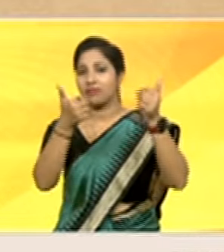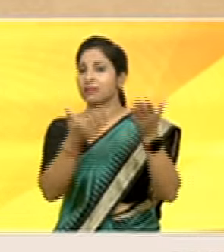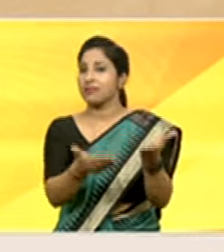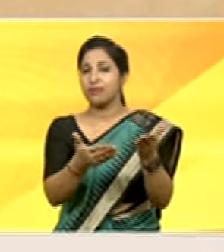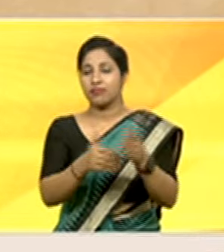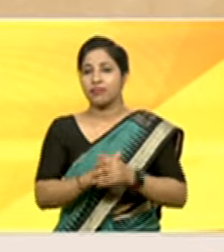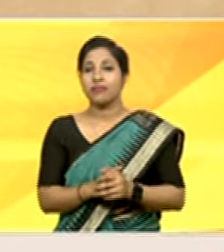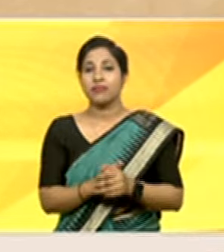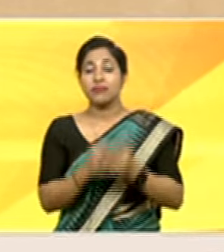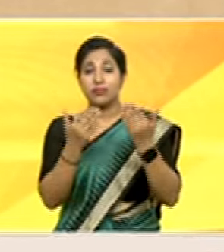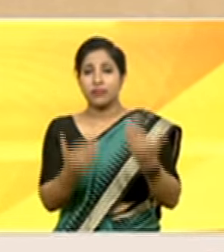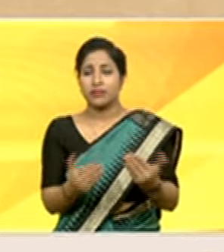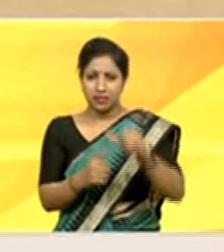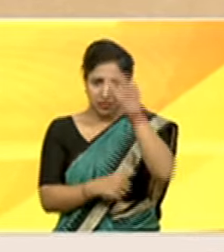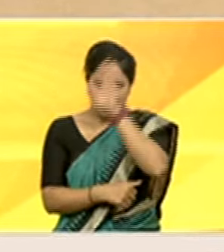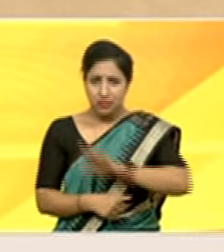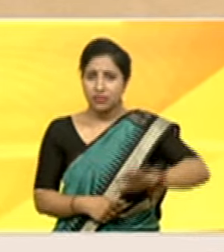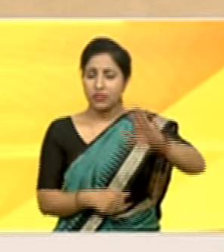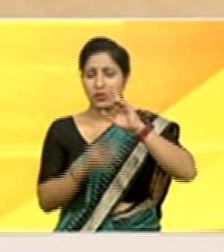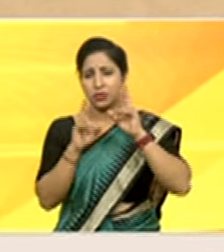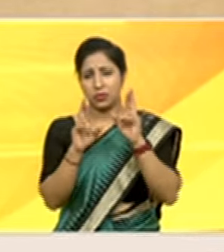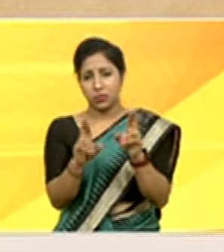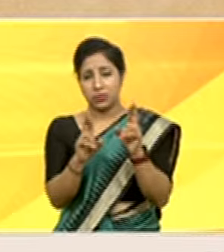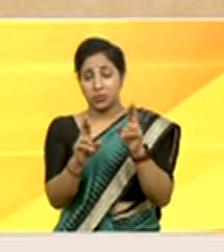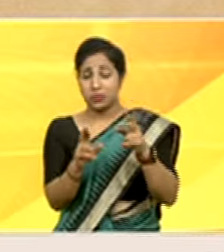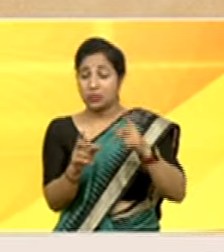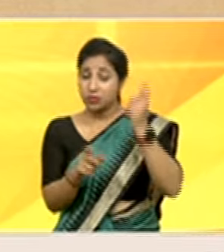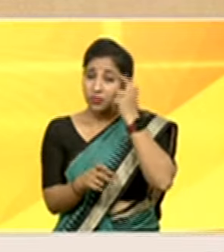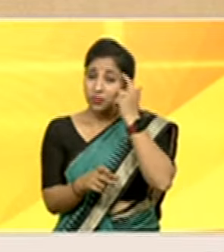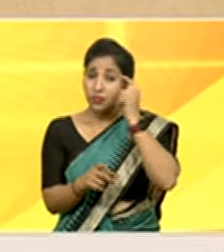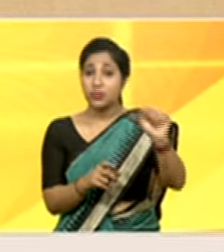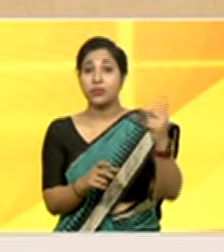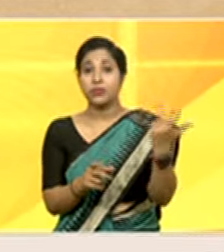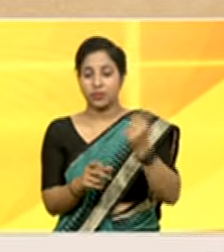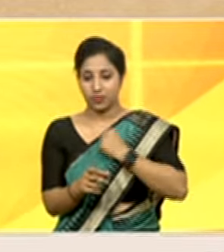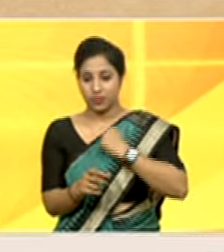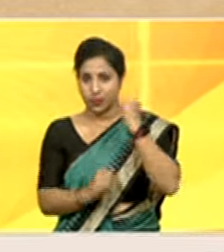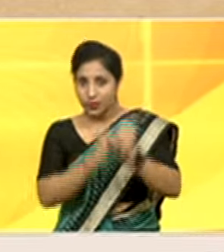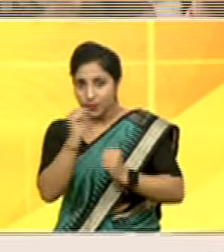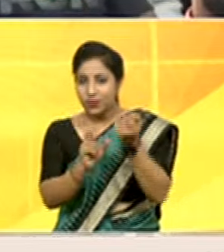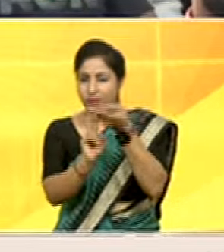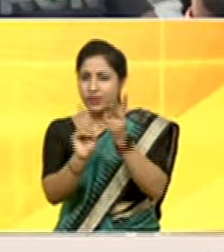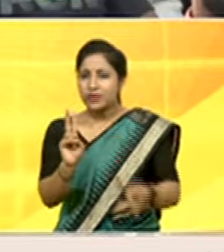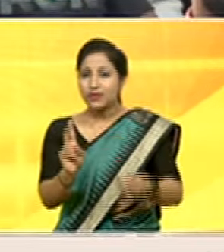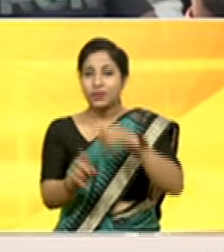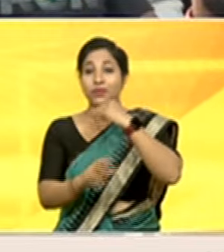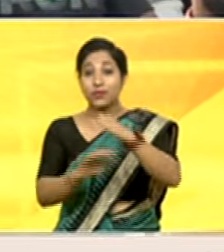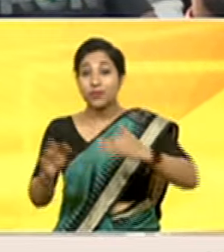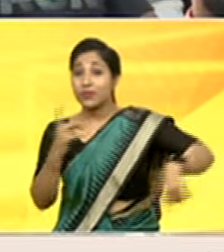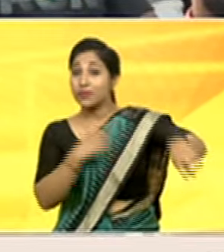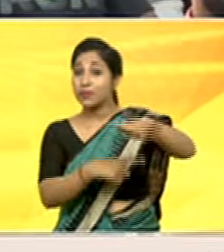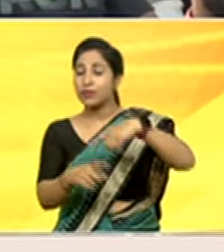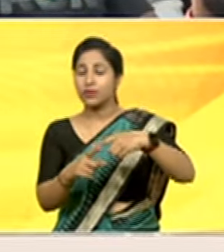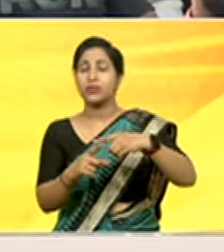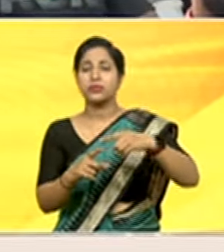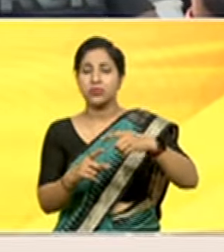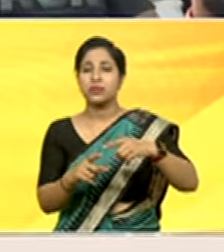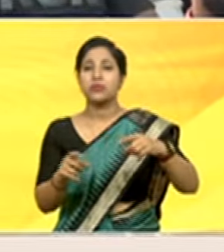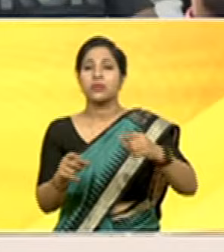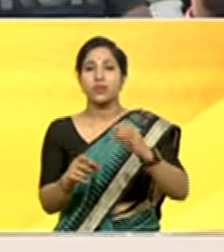अब पूरा देश यह उमीद कर रहा है कि हमारे खिलाडी आलेम्पिक्स में भी